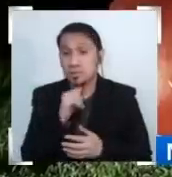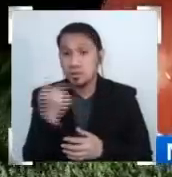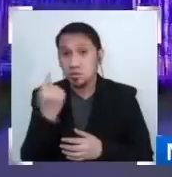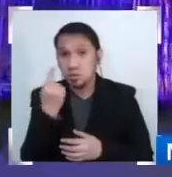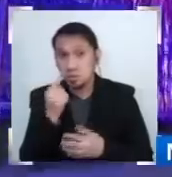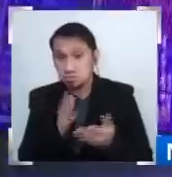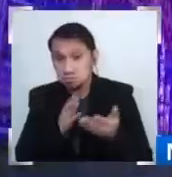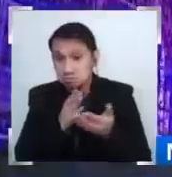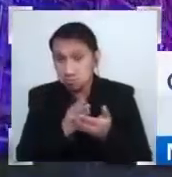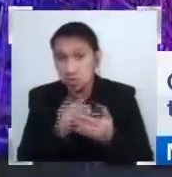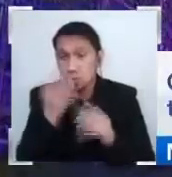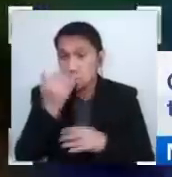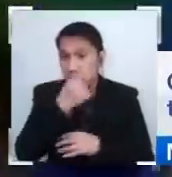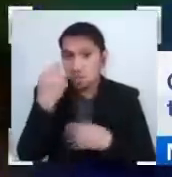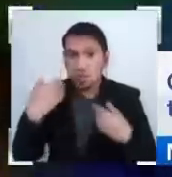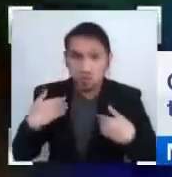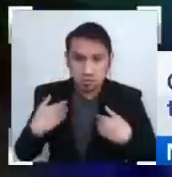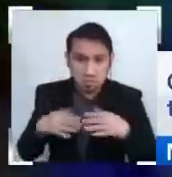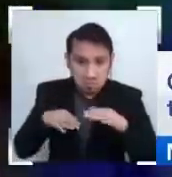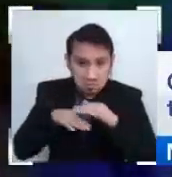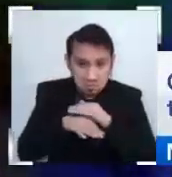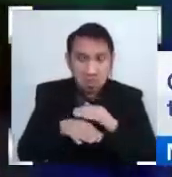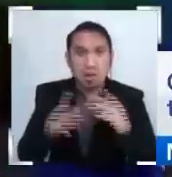lugar dahil may walk-through tunnel din na perfect for